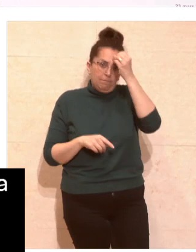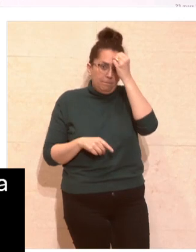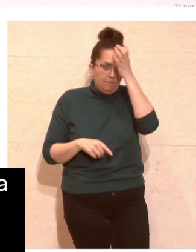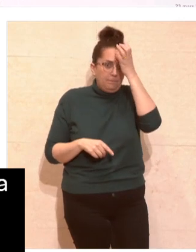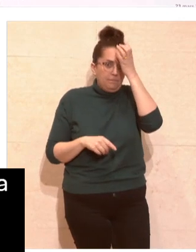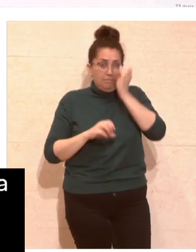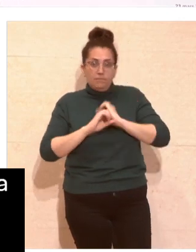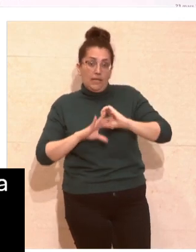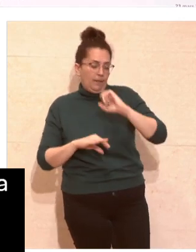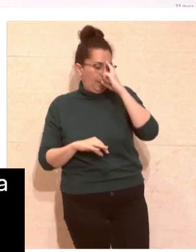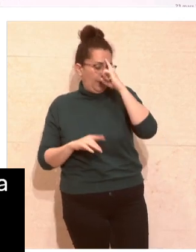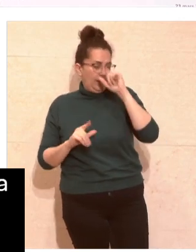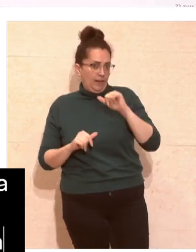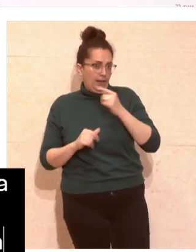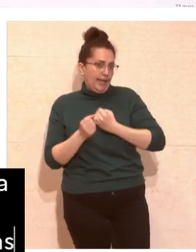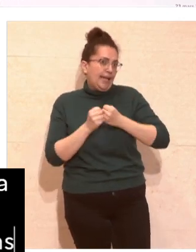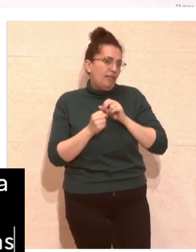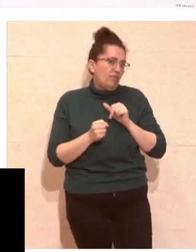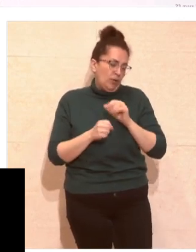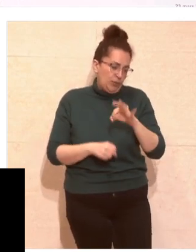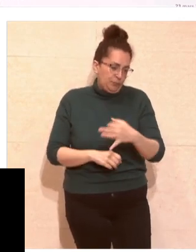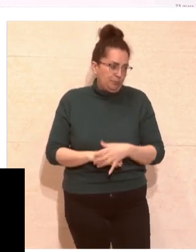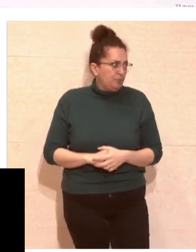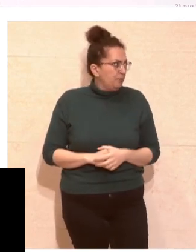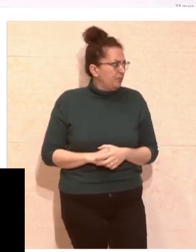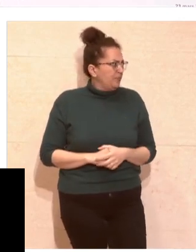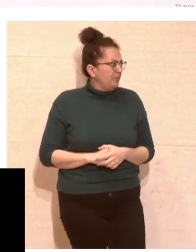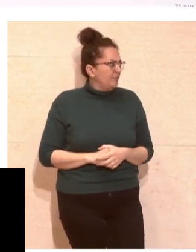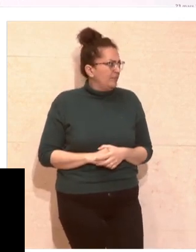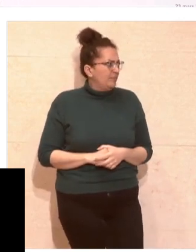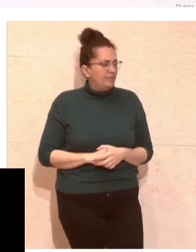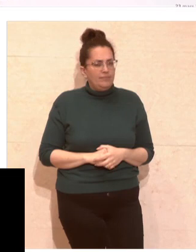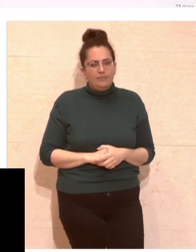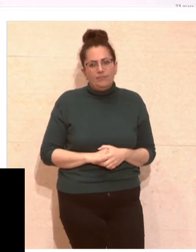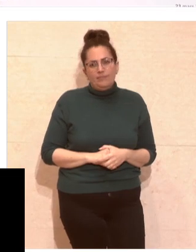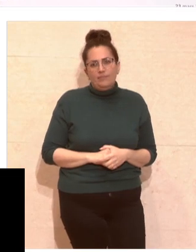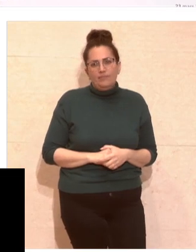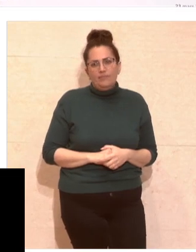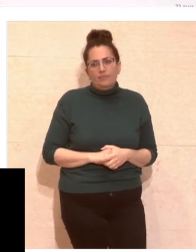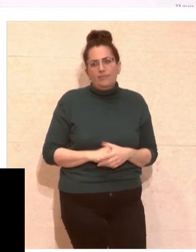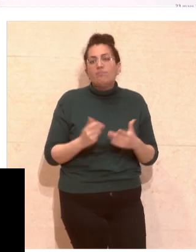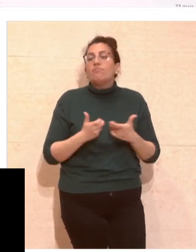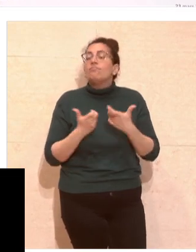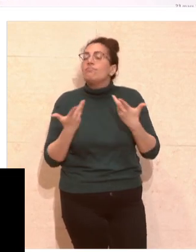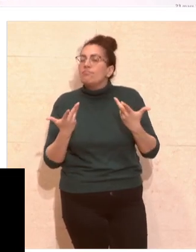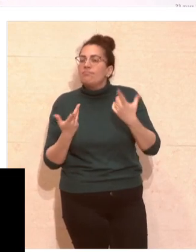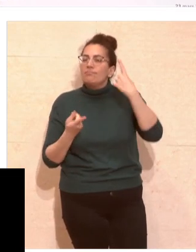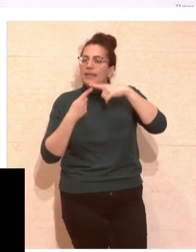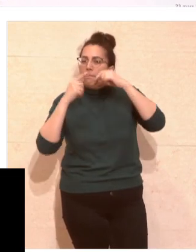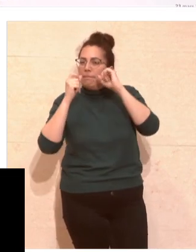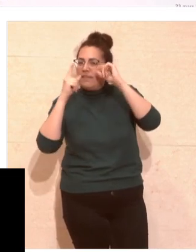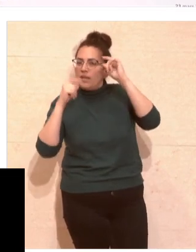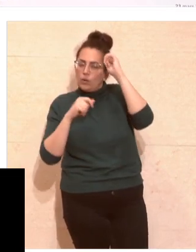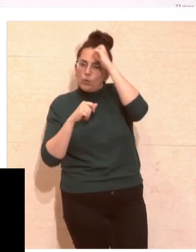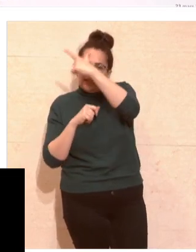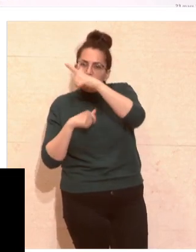Et on verra aussi pour la créativité. Donc tout d'abord, pourquoi le sommeil est garant d'un bon fonctionnement cognitif à l'éveil? Eh bien, ça se passe déjà